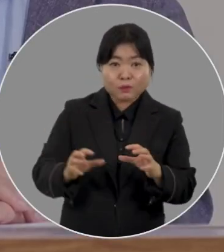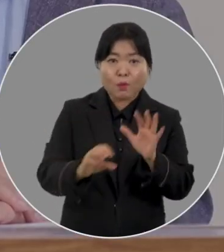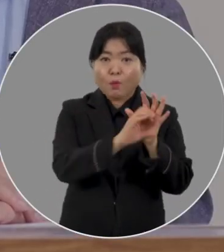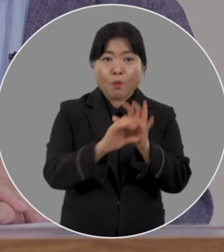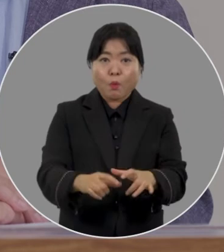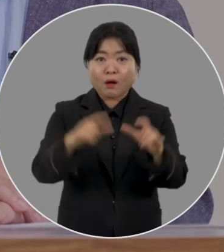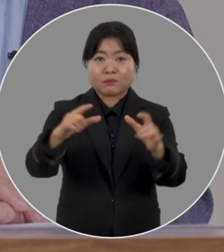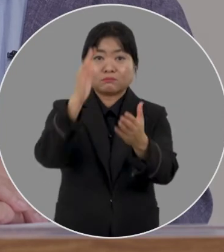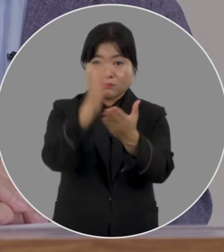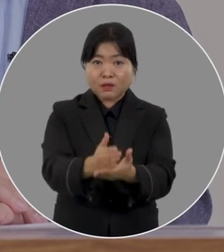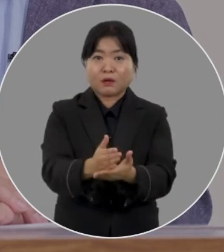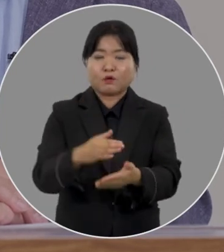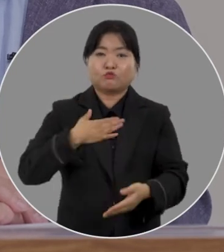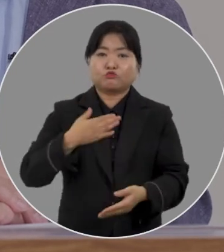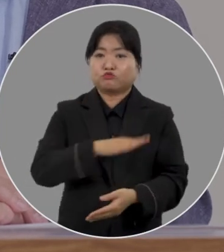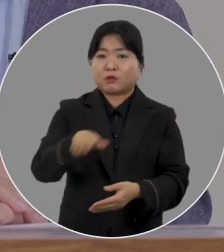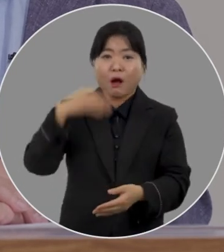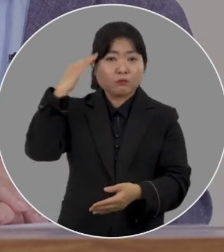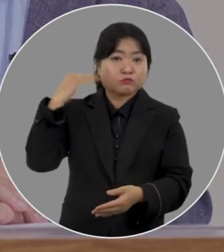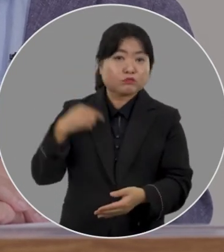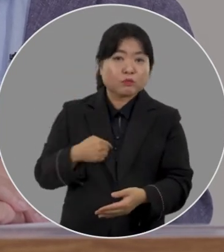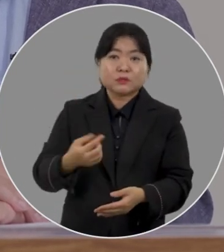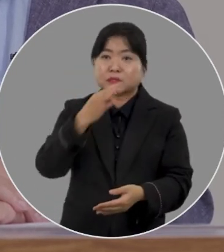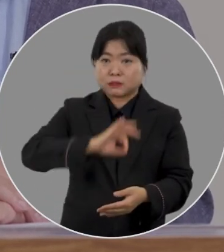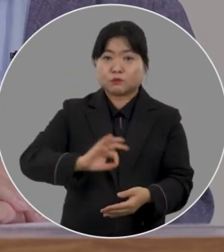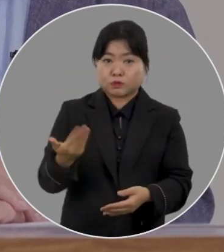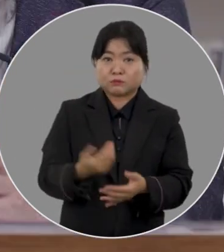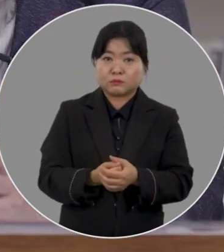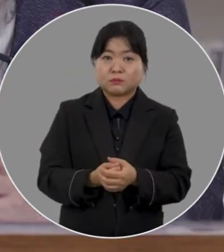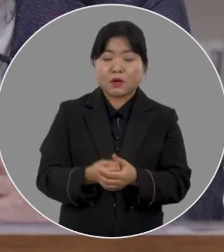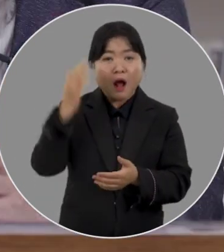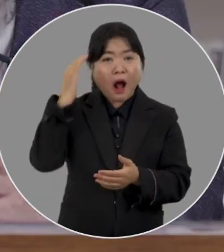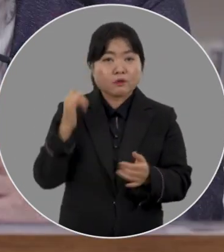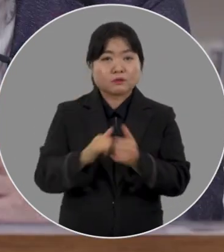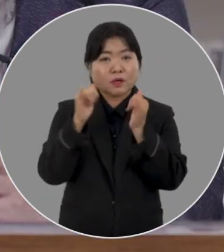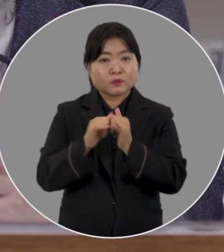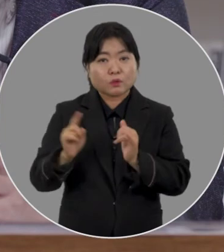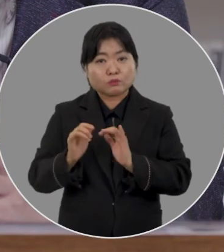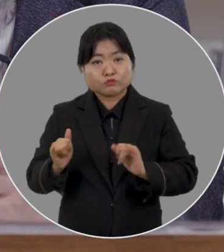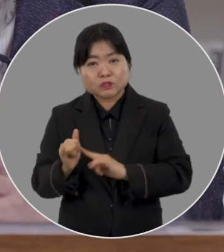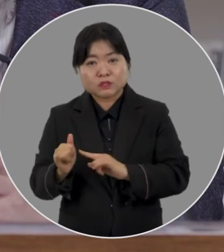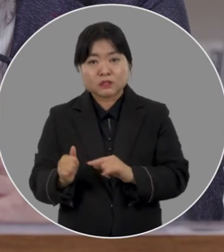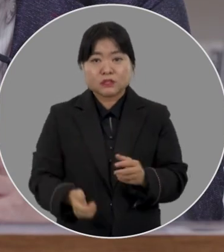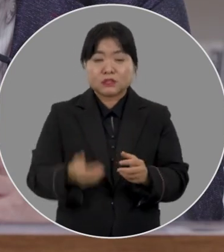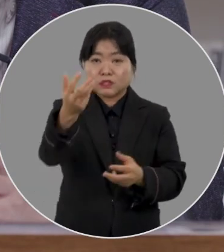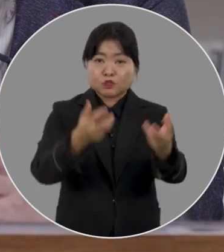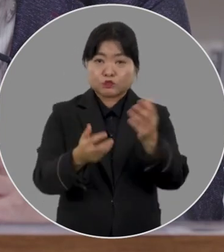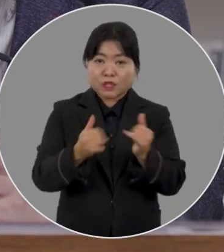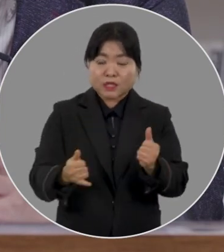코로나가 확산되지 않아야 우리도 사실은 이득이 오는 거거든요. 또 한국 사회에서 어떤 분들은